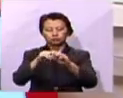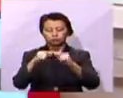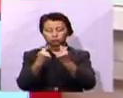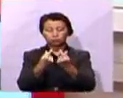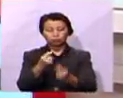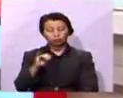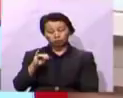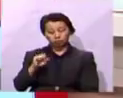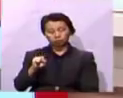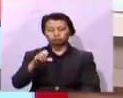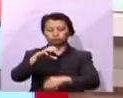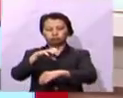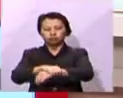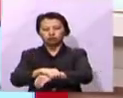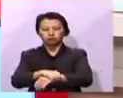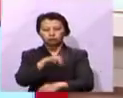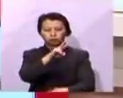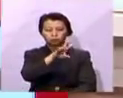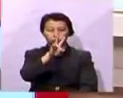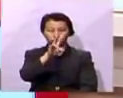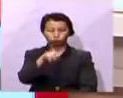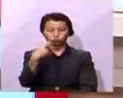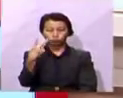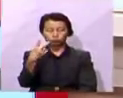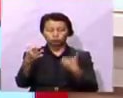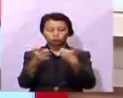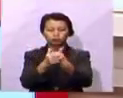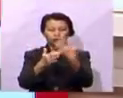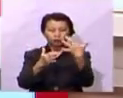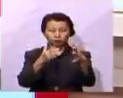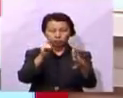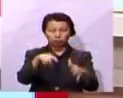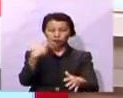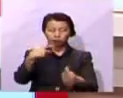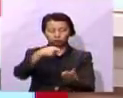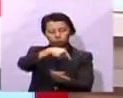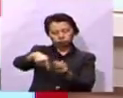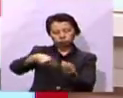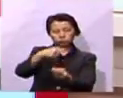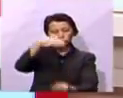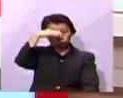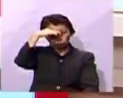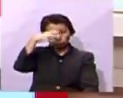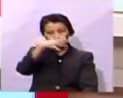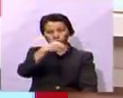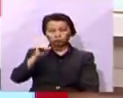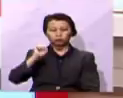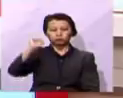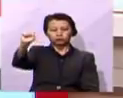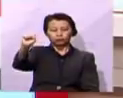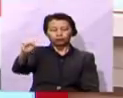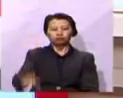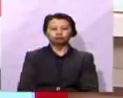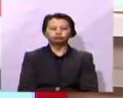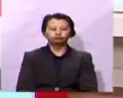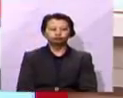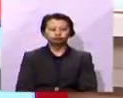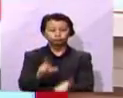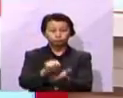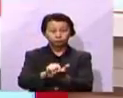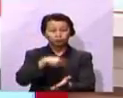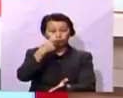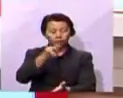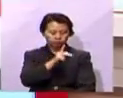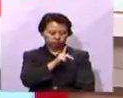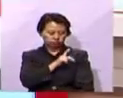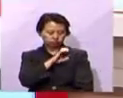kumpulan pengganas ditangkap pada 27 Februari hingga 15 Mac lalu di sekitar Johor dan Sabah. Menurut kenyataan media, Ketua Polis